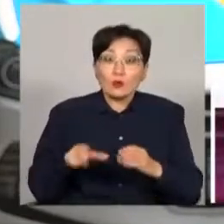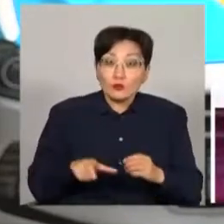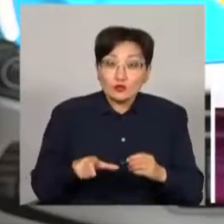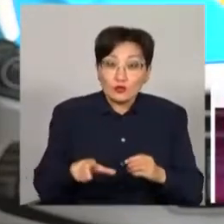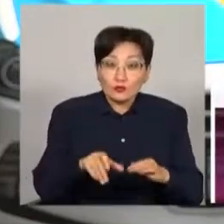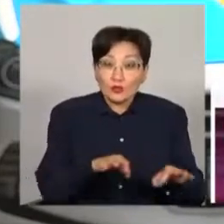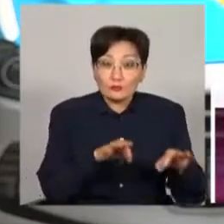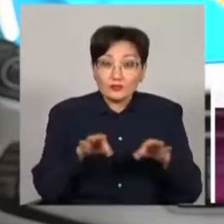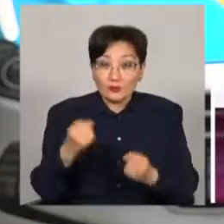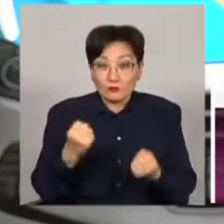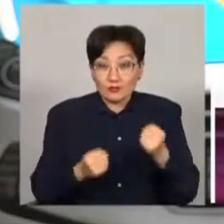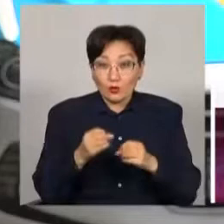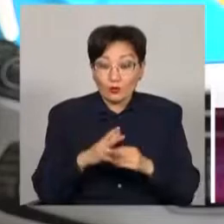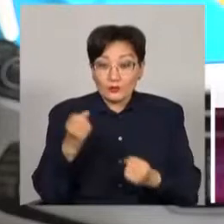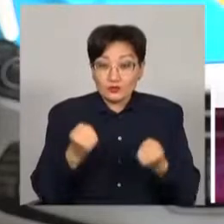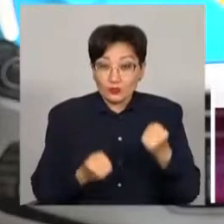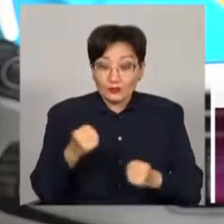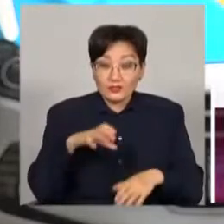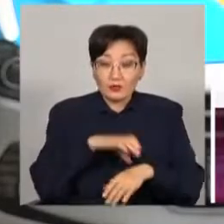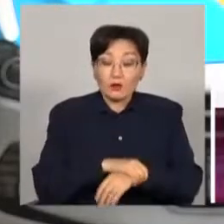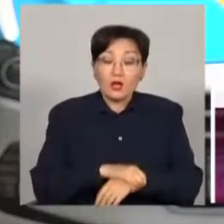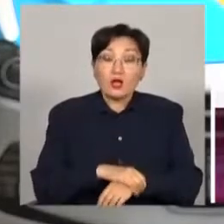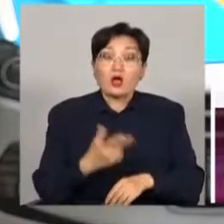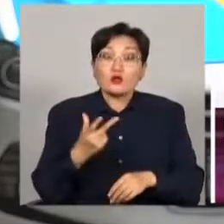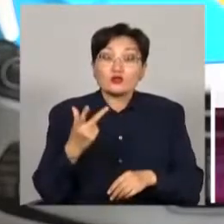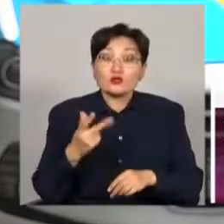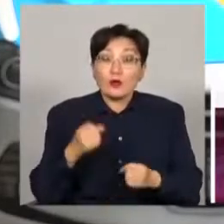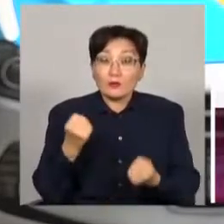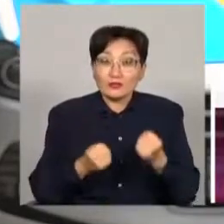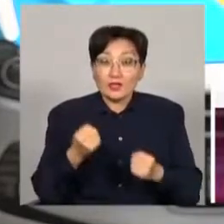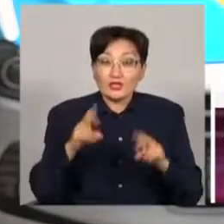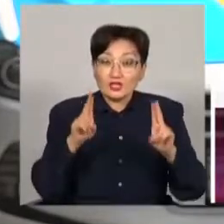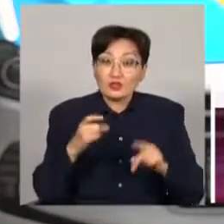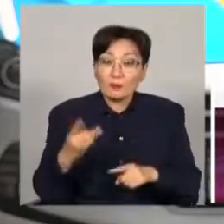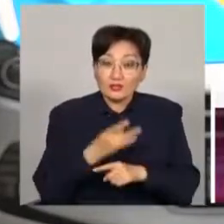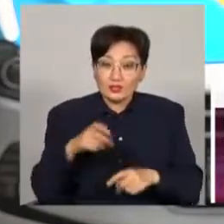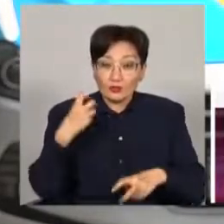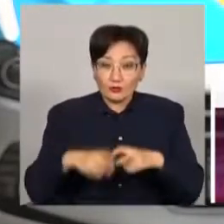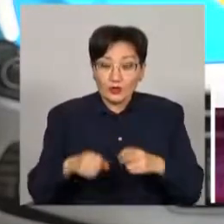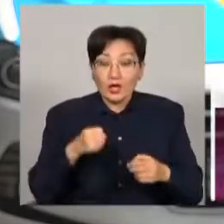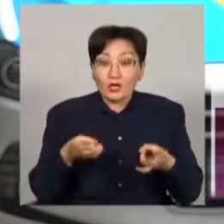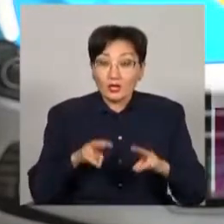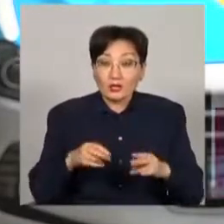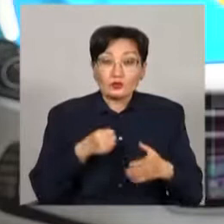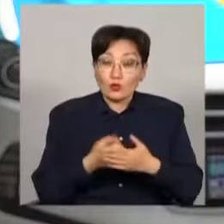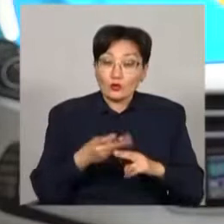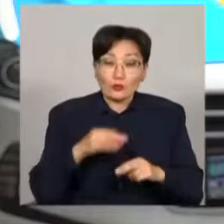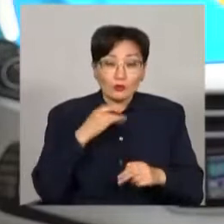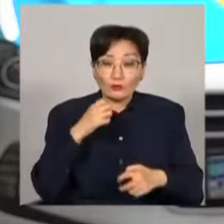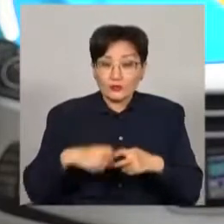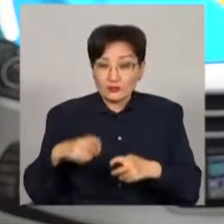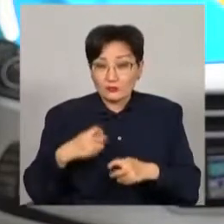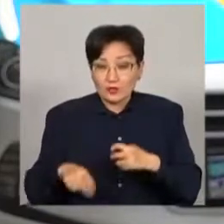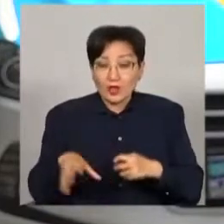15 көлік анықталды. Соның үшеуі ғана ережені бірінші рет бұзған, ал қалғаны бұған дейін де сақтамай келген. Бұл көбі ережені